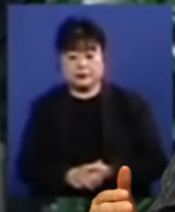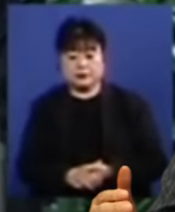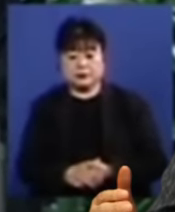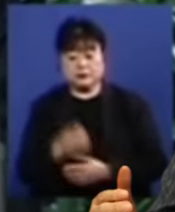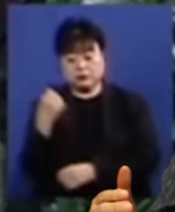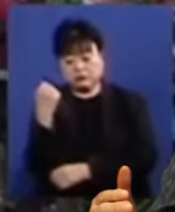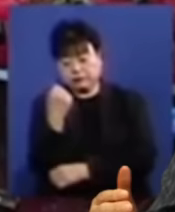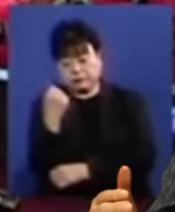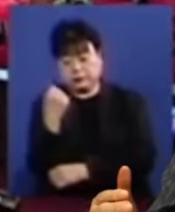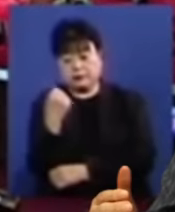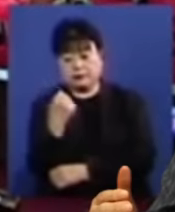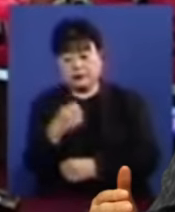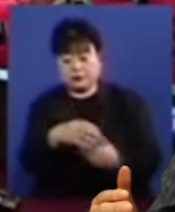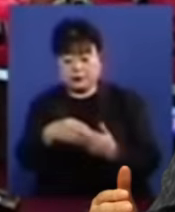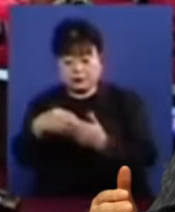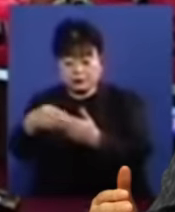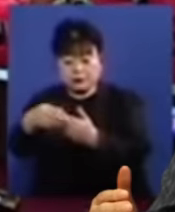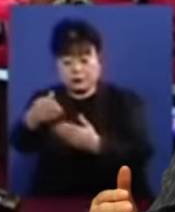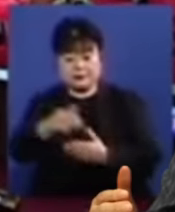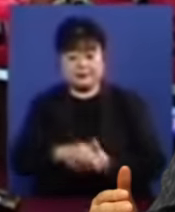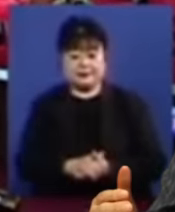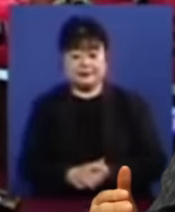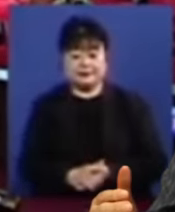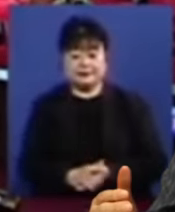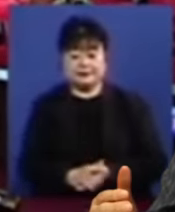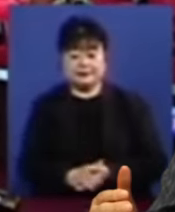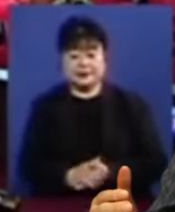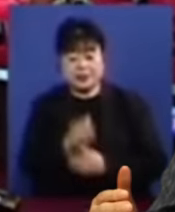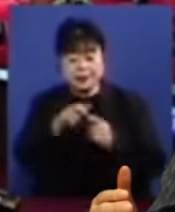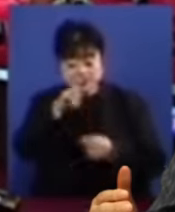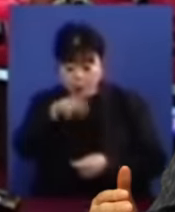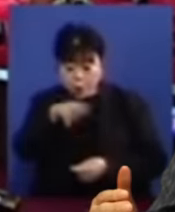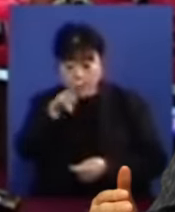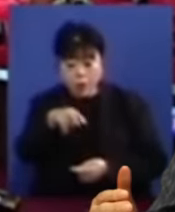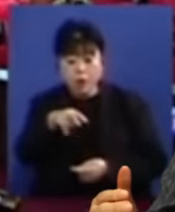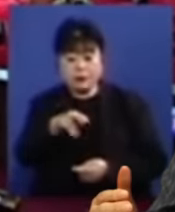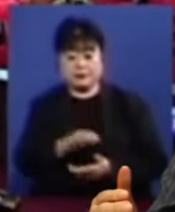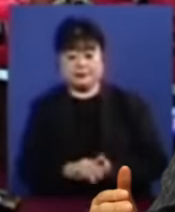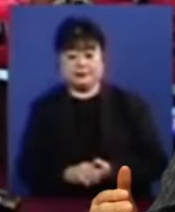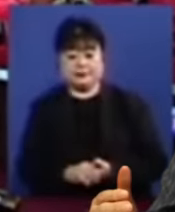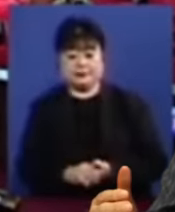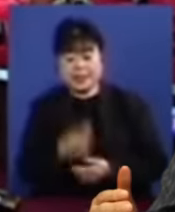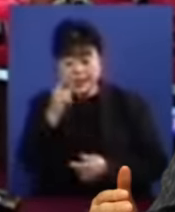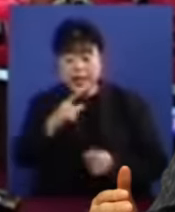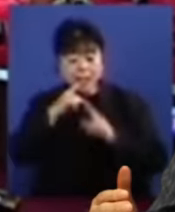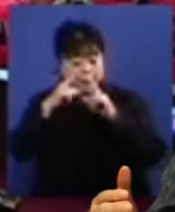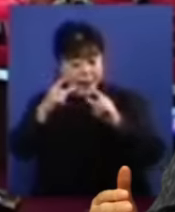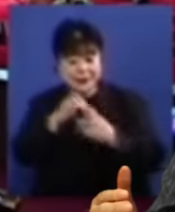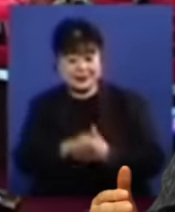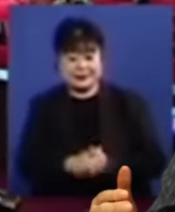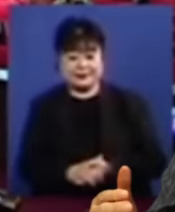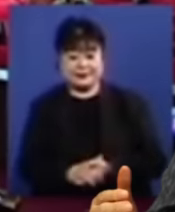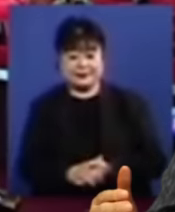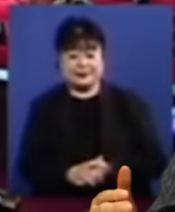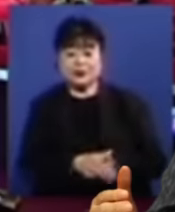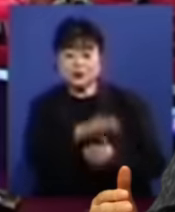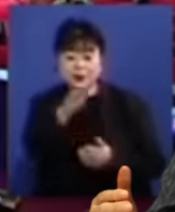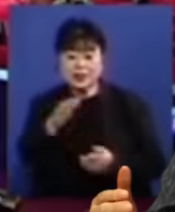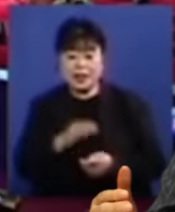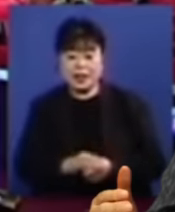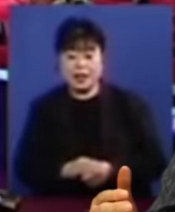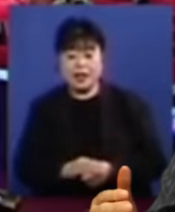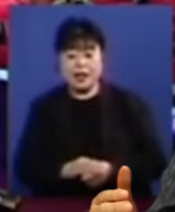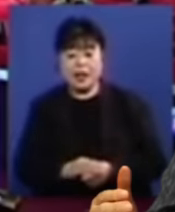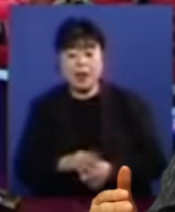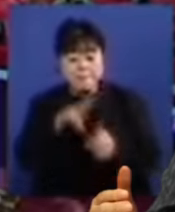좌우로 우리를 이끌어가는 것입니다. 성경은 더 강하게 말하기를 우리가 말들의